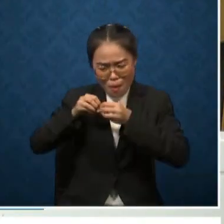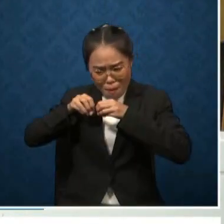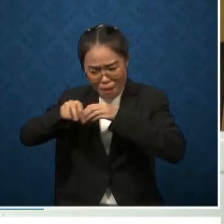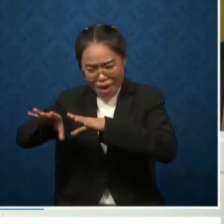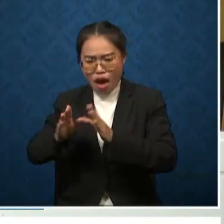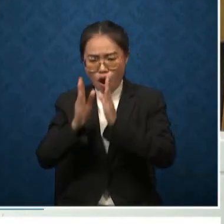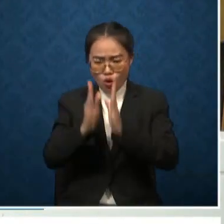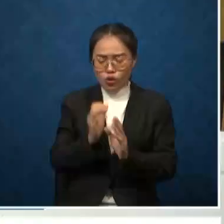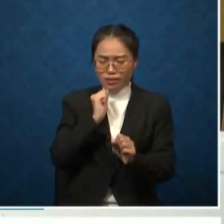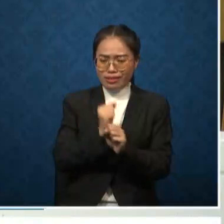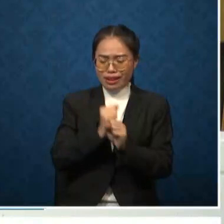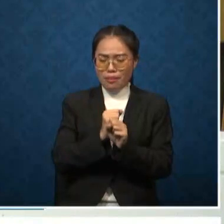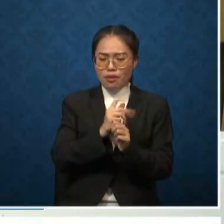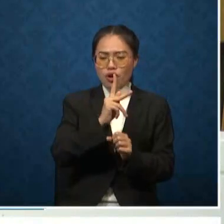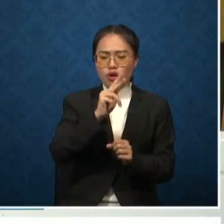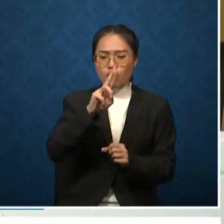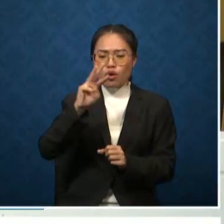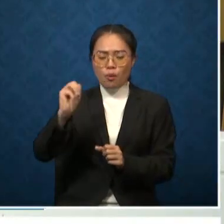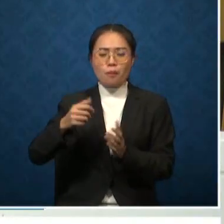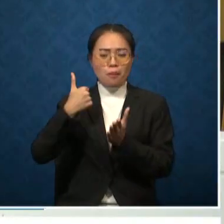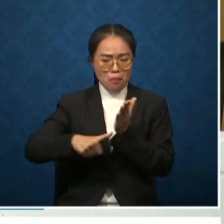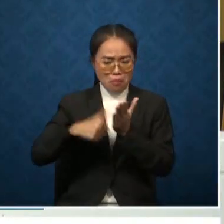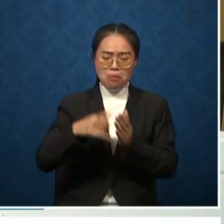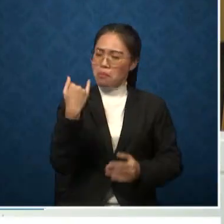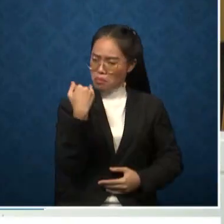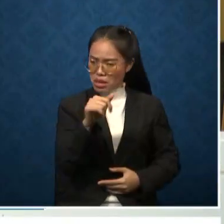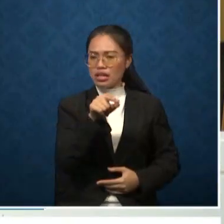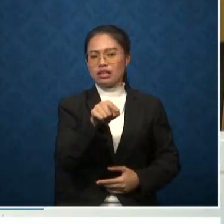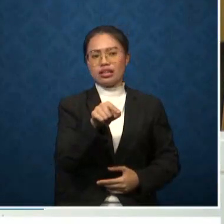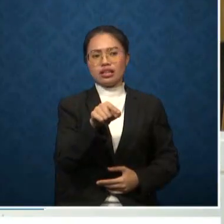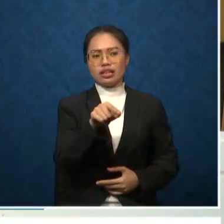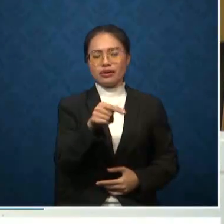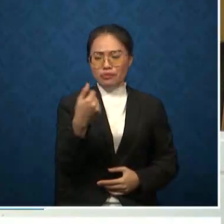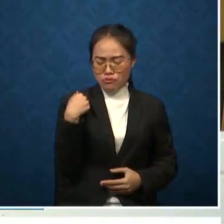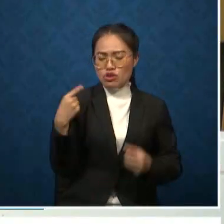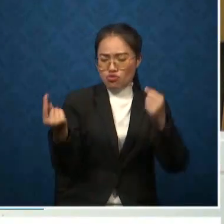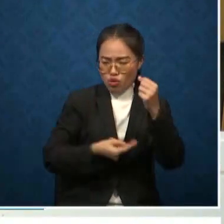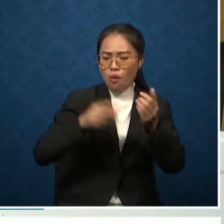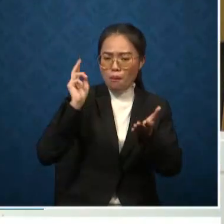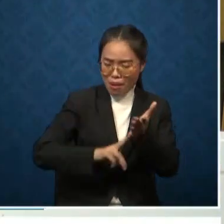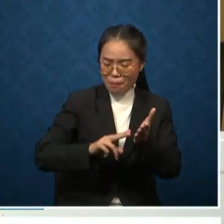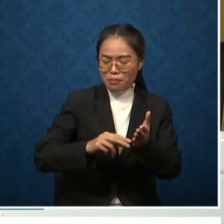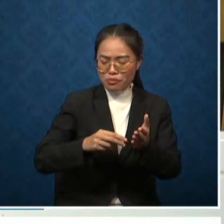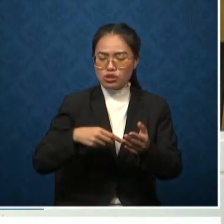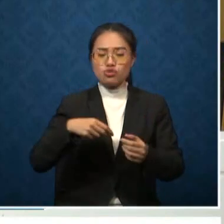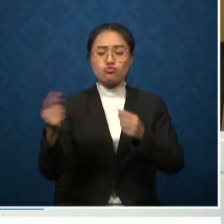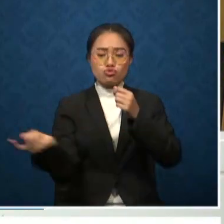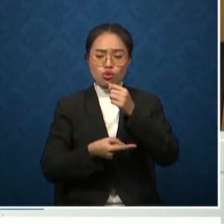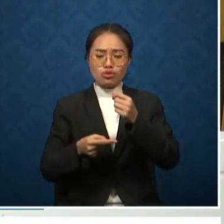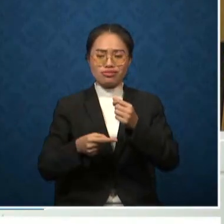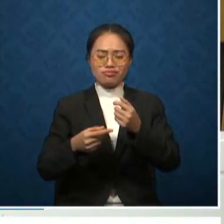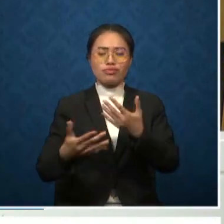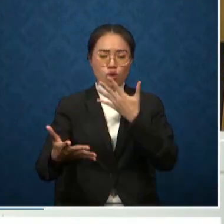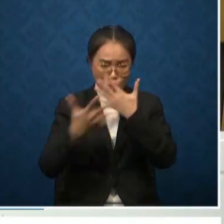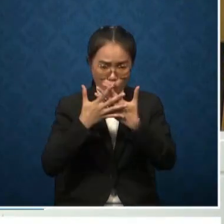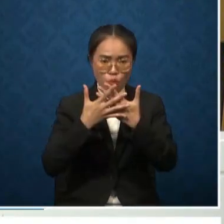แน่นอนกรมสรรพากรก็เป็นจำเลยแน่นอนแล้วก็มีการระวังมีโทษปรับโทษจำคุกด้วยนะครับแ